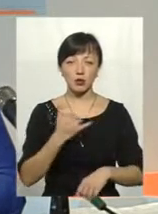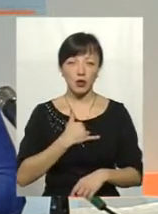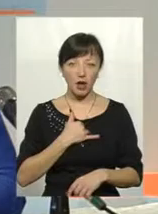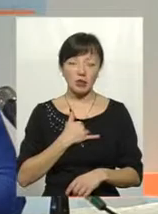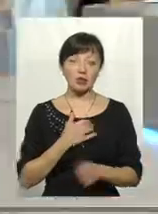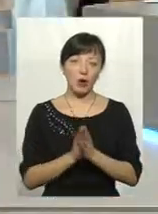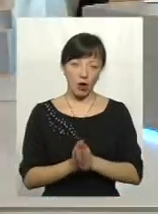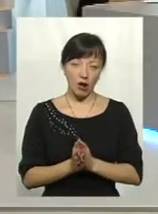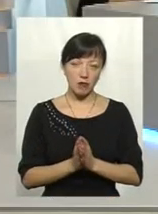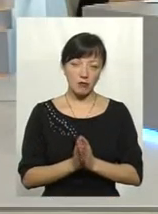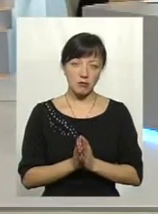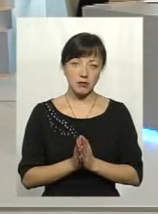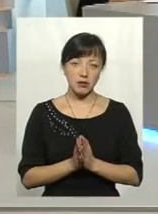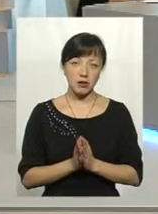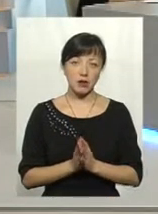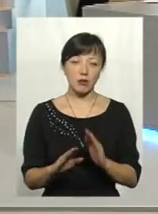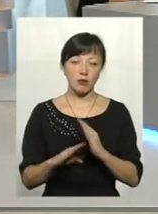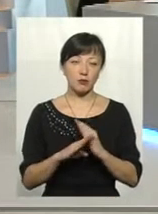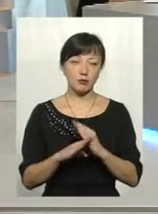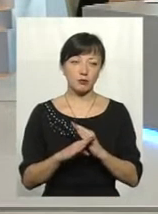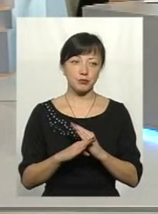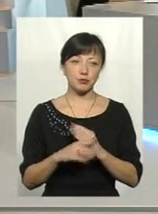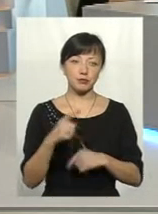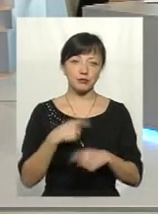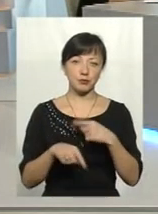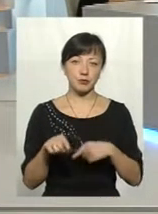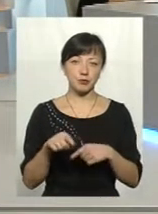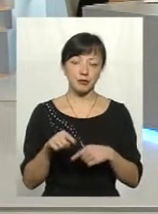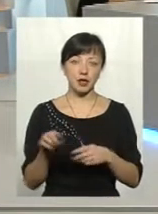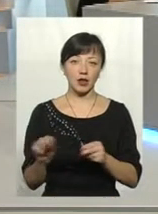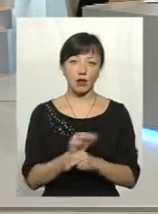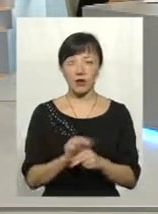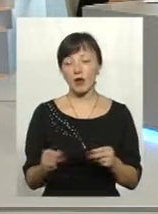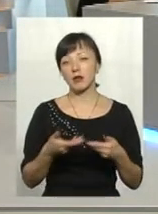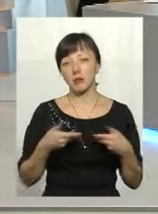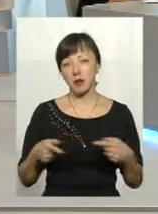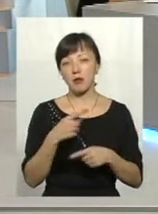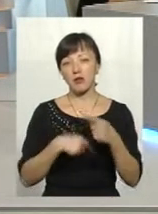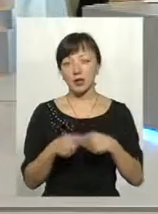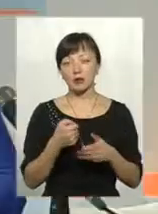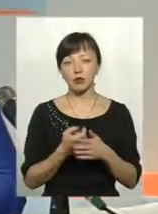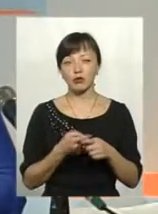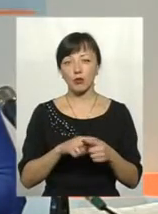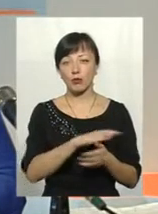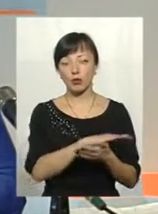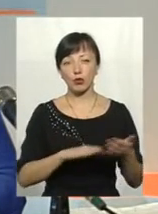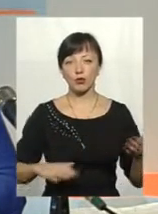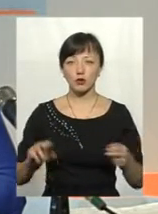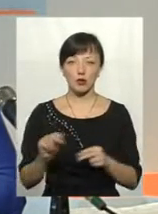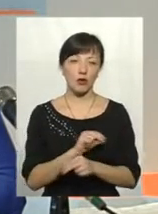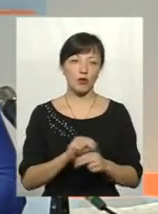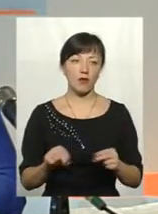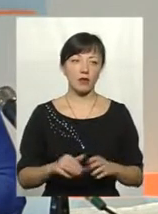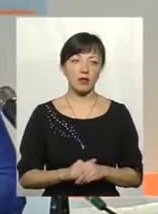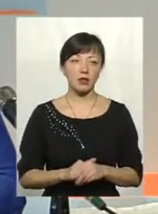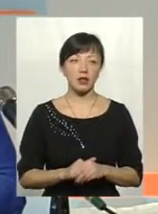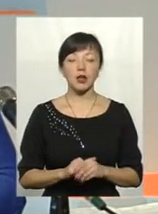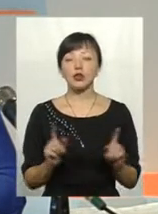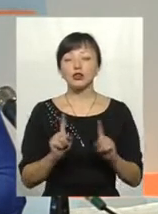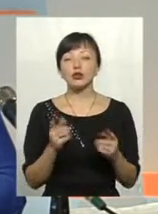з проханням, що хочуть повернутися до лікування, і ми повертаємось до цього і продовжуємо їм лікування.